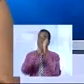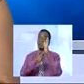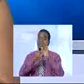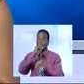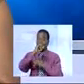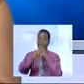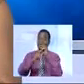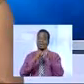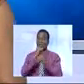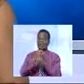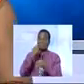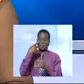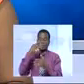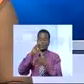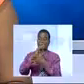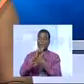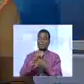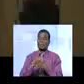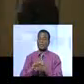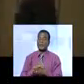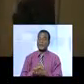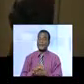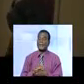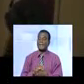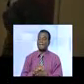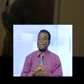des États-Unis, à Boussanogo.